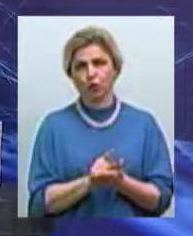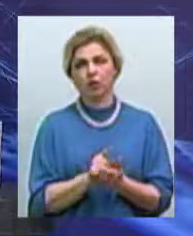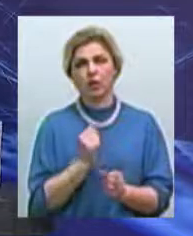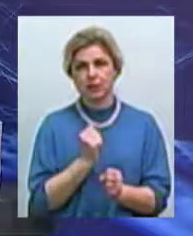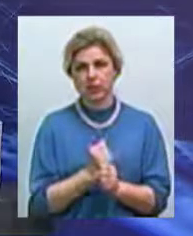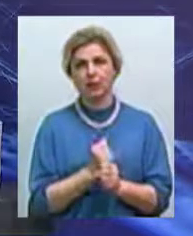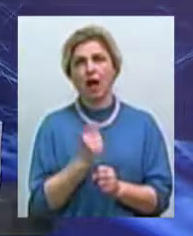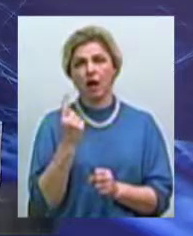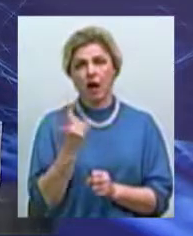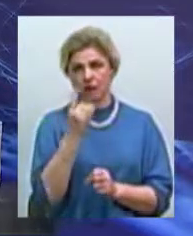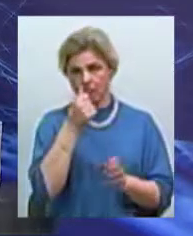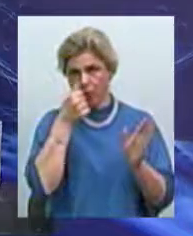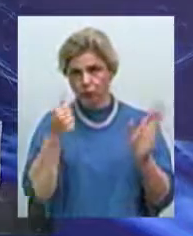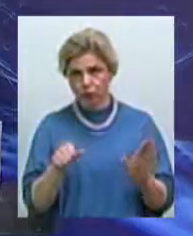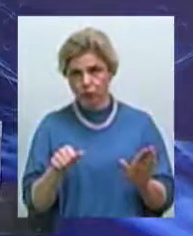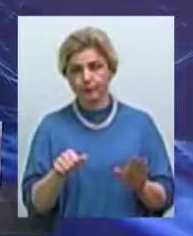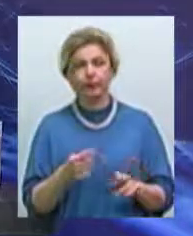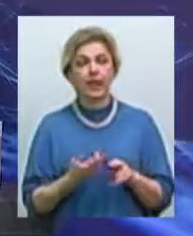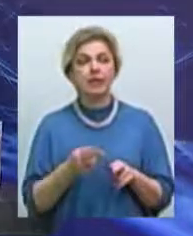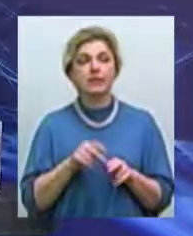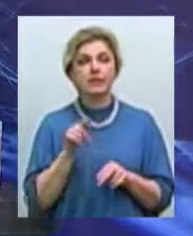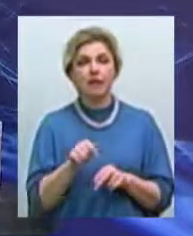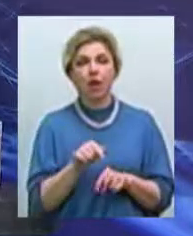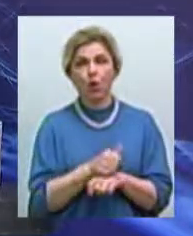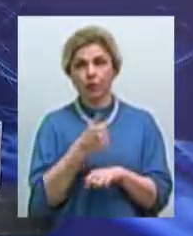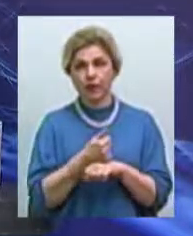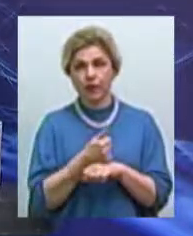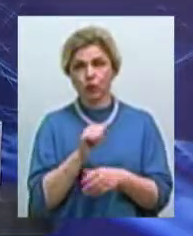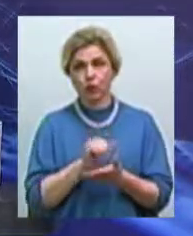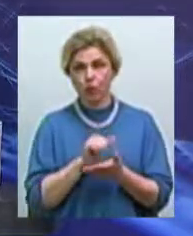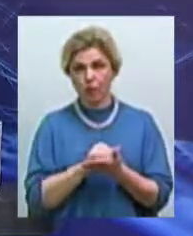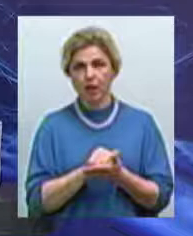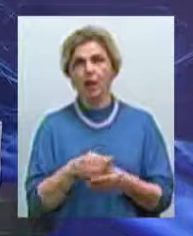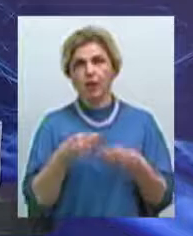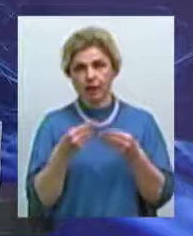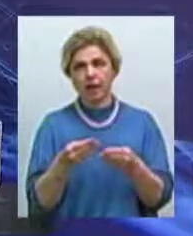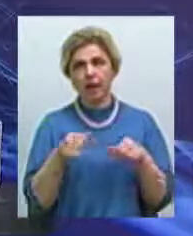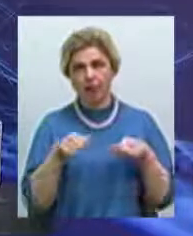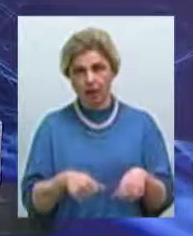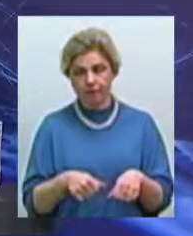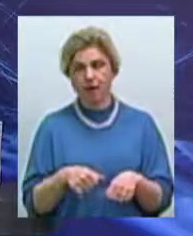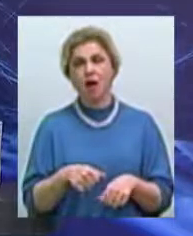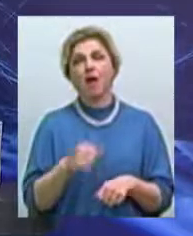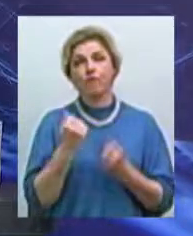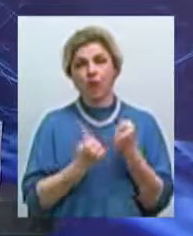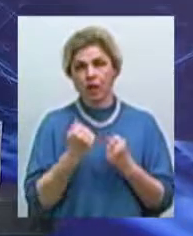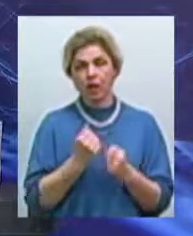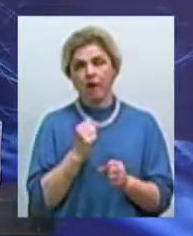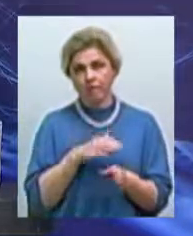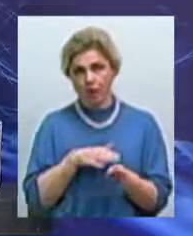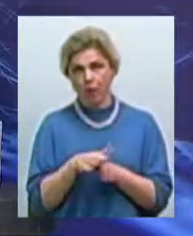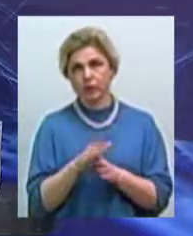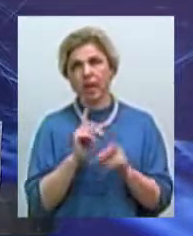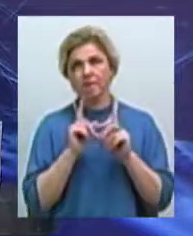проходити раз в півроку. Це основний документ, який дає право перевізнику здійснювати перевезення пасажирів